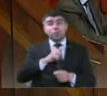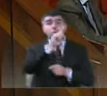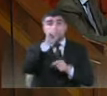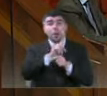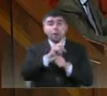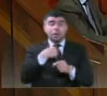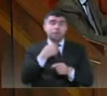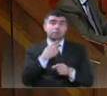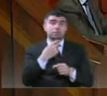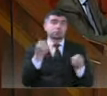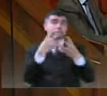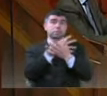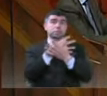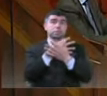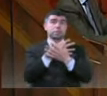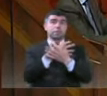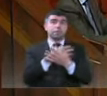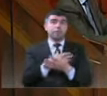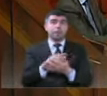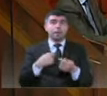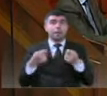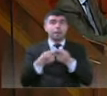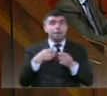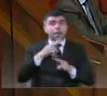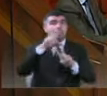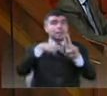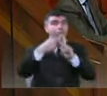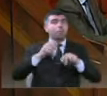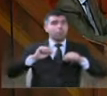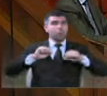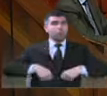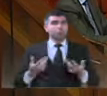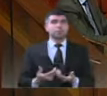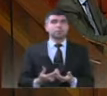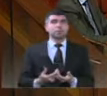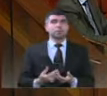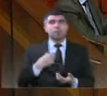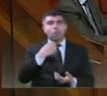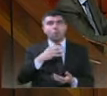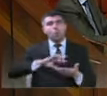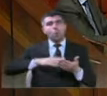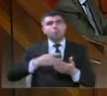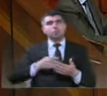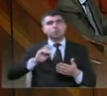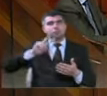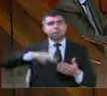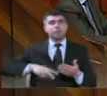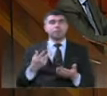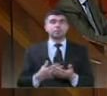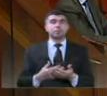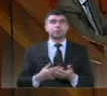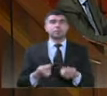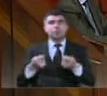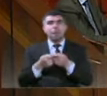ديالك، إلا كنتي وعطيتي هذا السؤال هذا كنت نجاوب عليه بطبيعة العاب ونجيب تدقيق وكل شيء، ولكن ما كاين